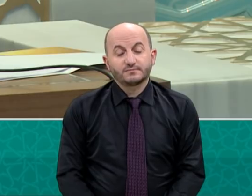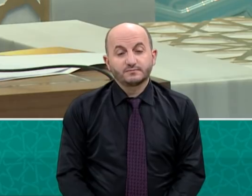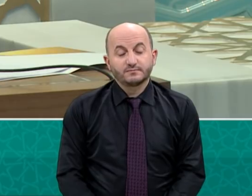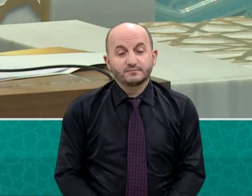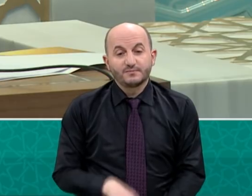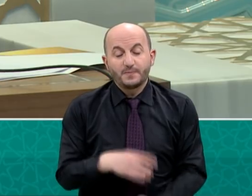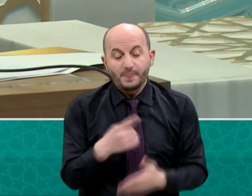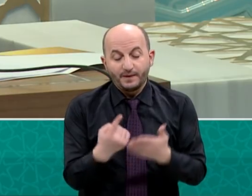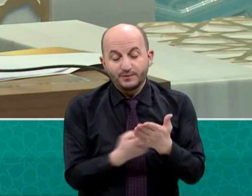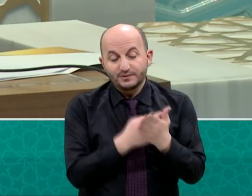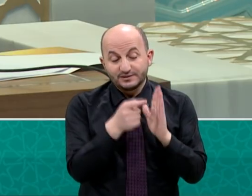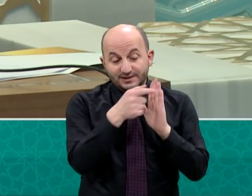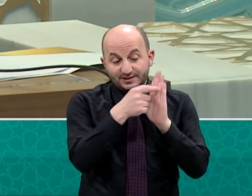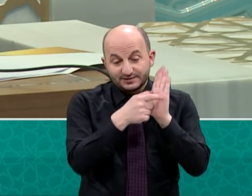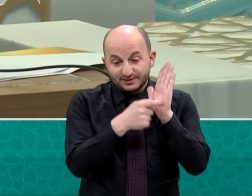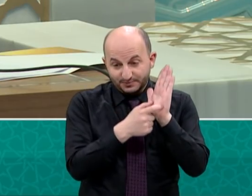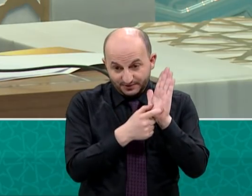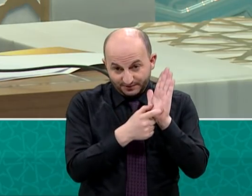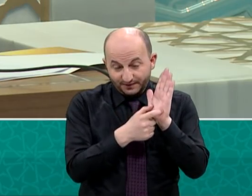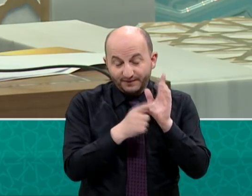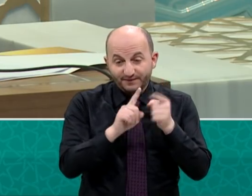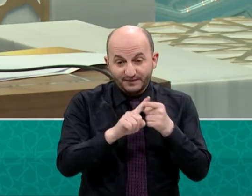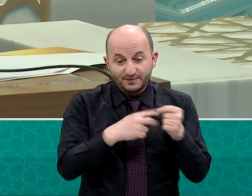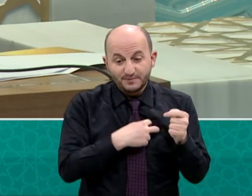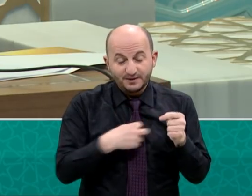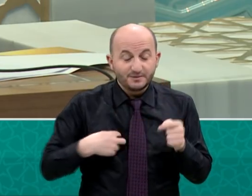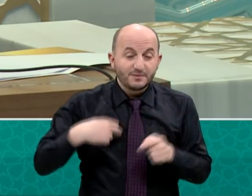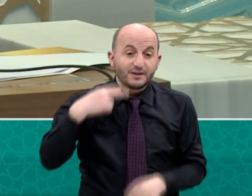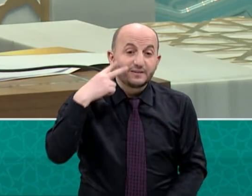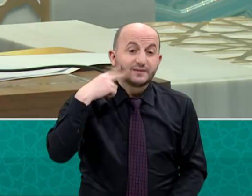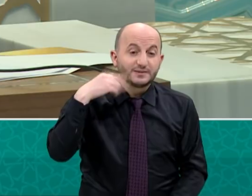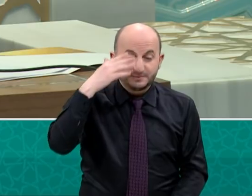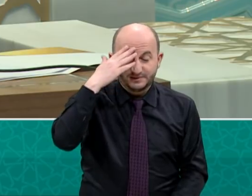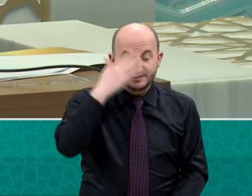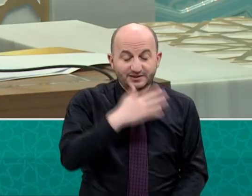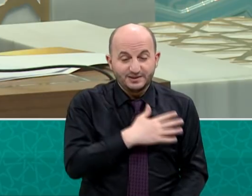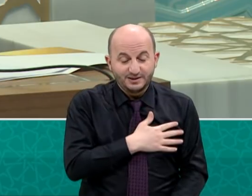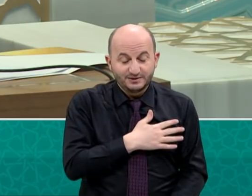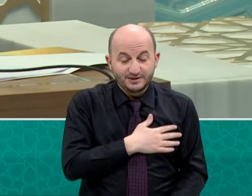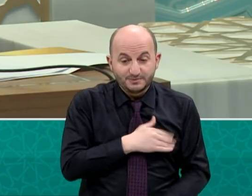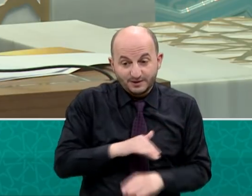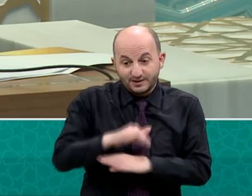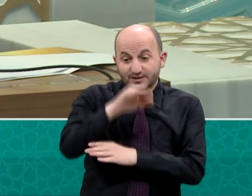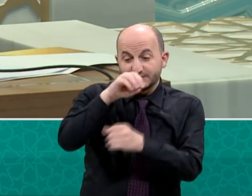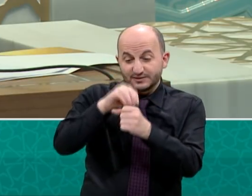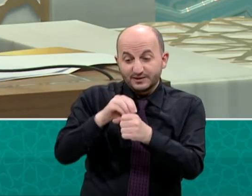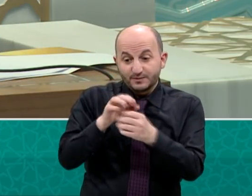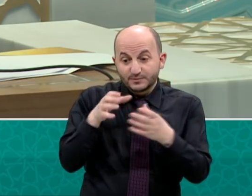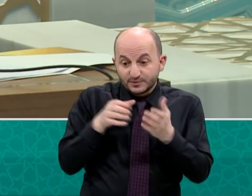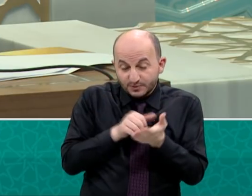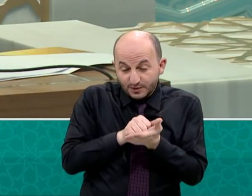Ayet-i kerimelere ve Peygamberimiz aleyhissalatu vesselamın hayatına bir bütün olarak baktığımızda